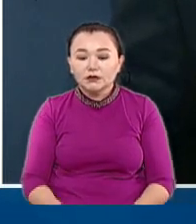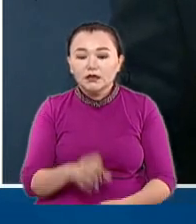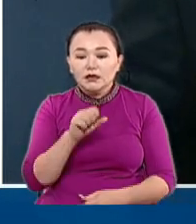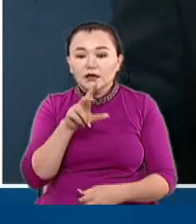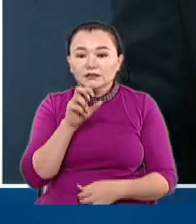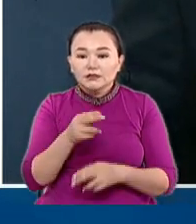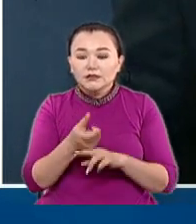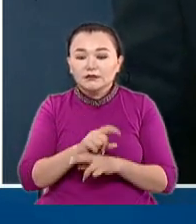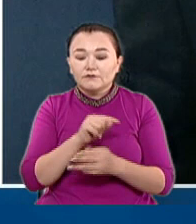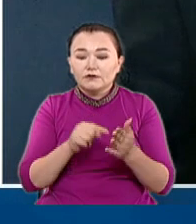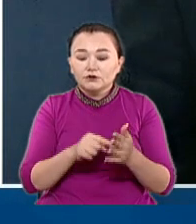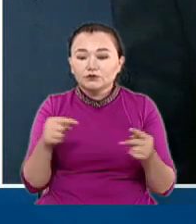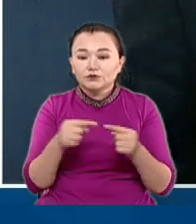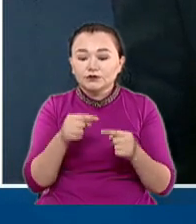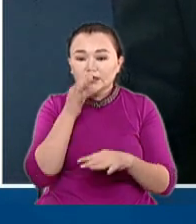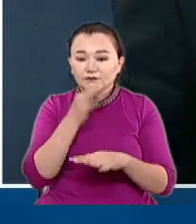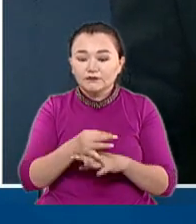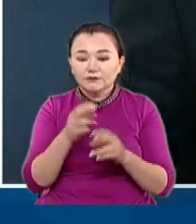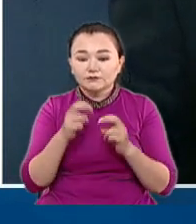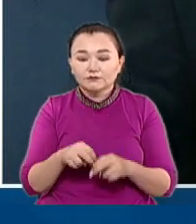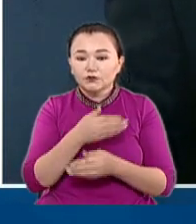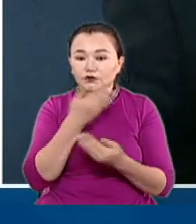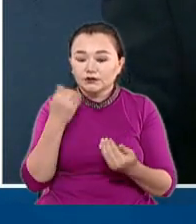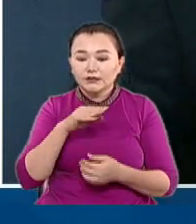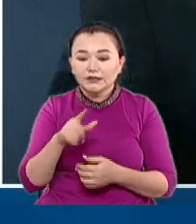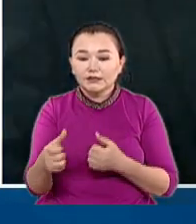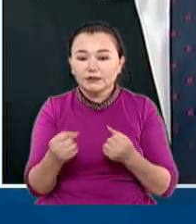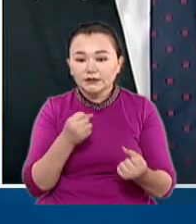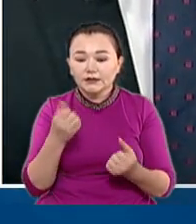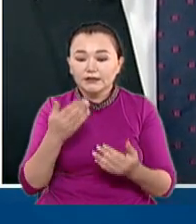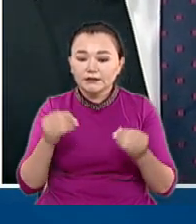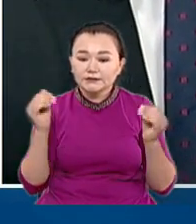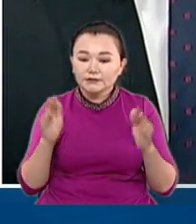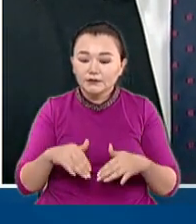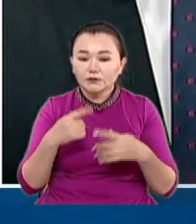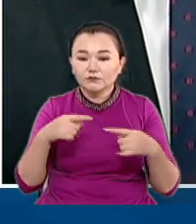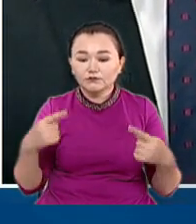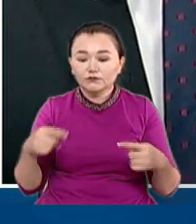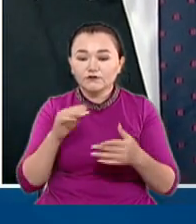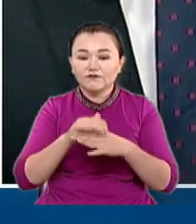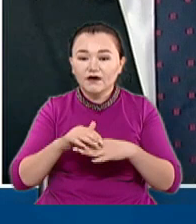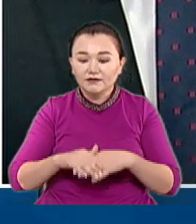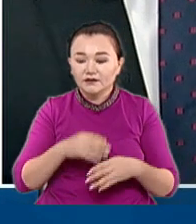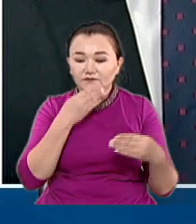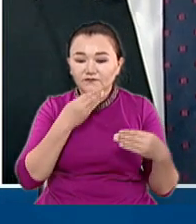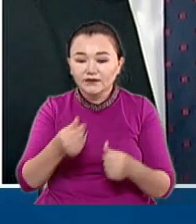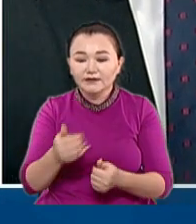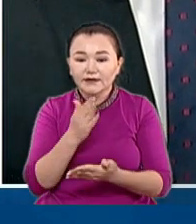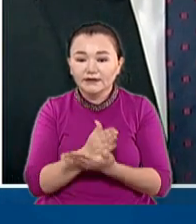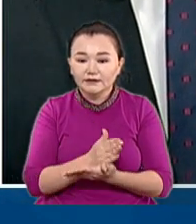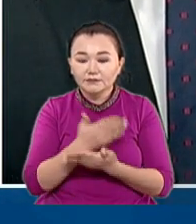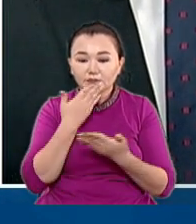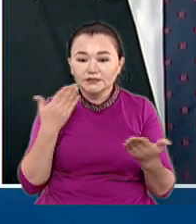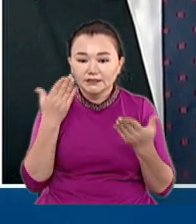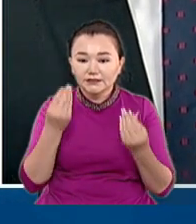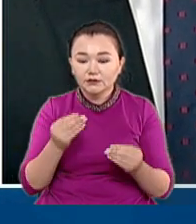Асыл бұл сұраққа нақты жауап бере қоятын сарапшы жоқ, өйткені теңгенің нығайып не құлдырауына түрлі ішкі және сыртқы факторлар әсер етеді. Әрі соңғы